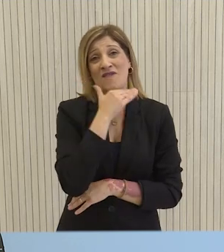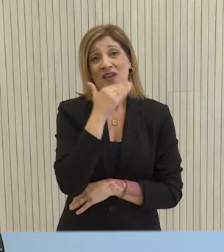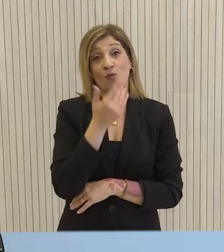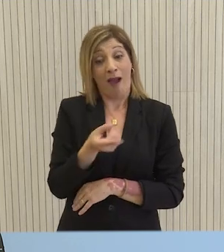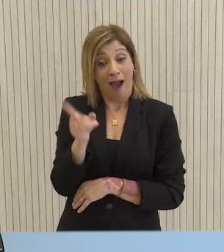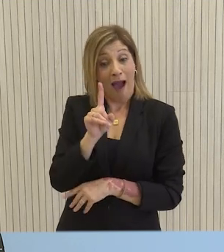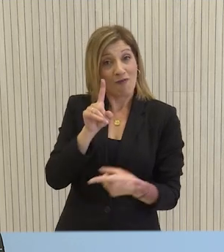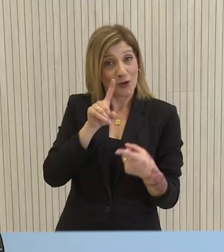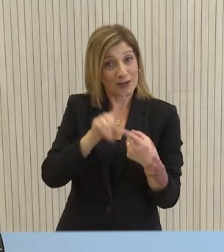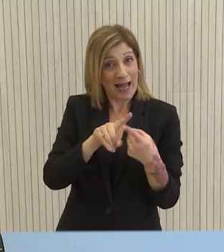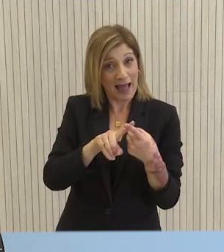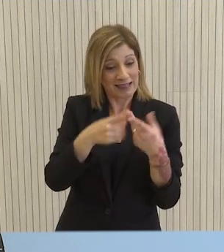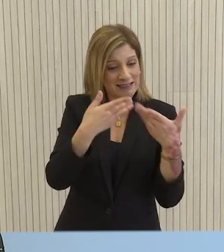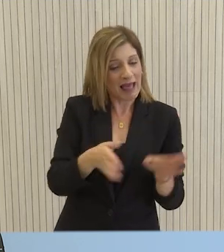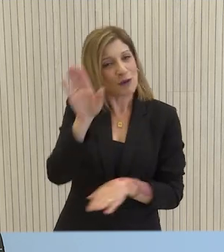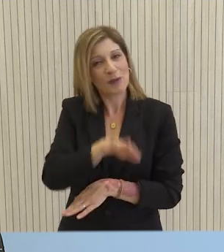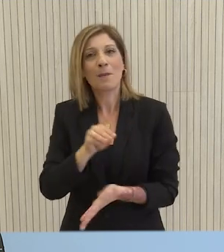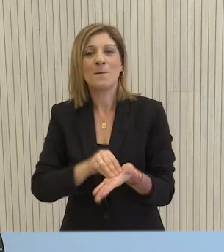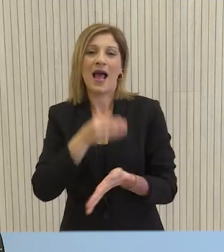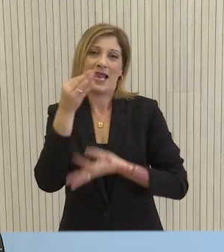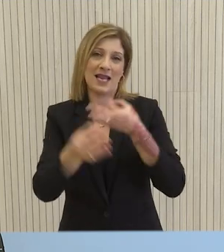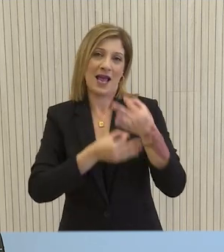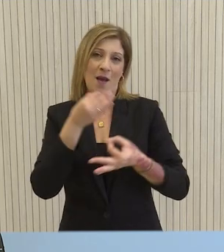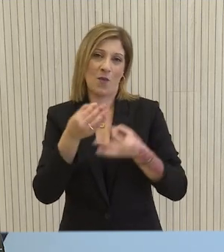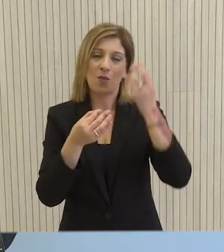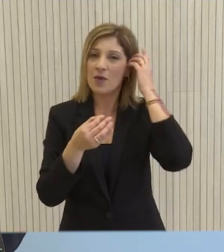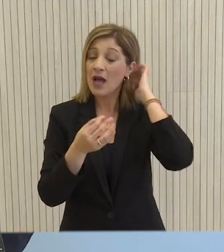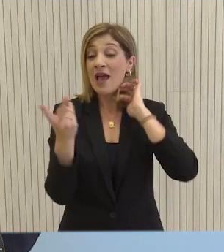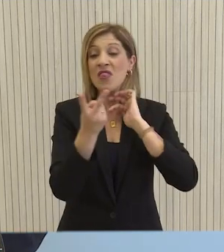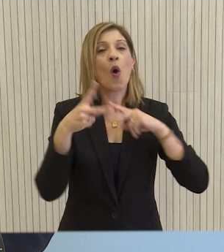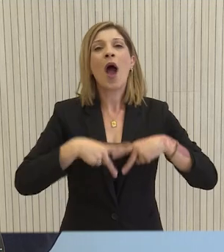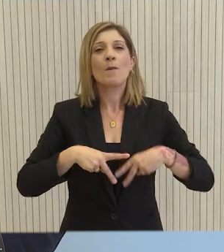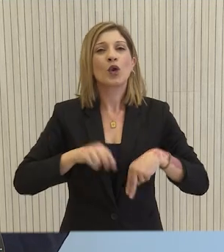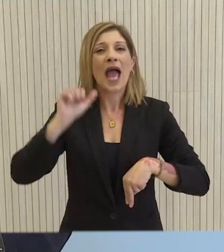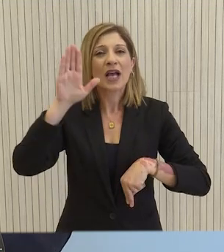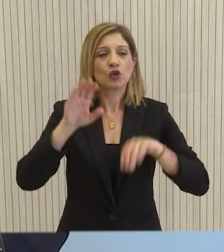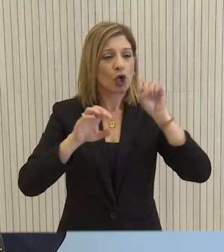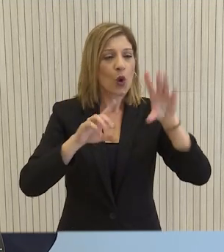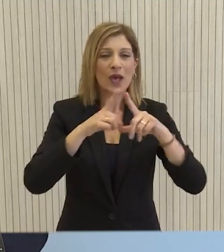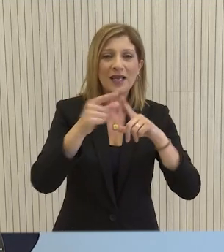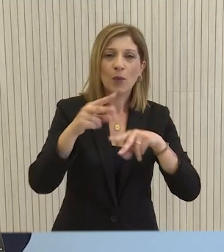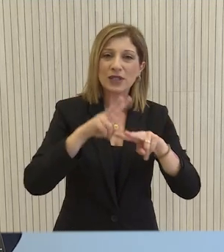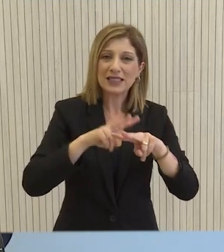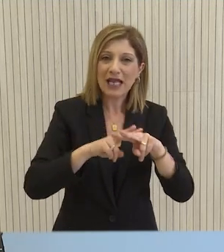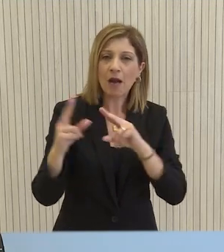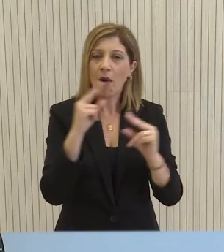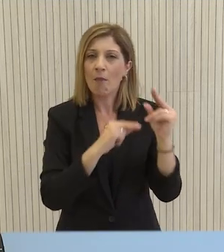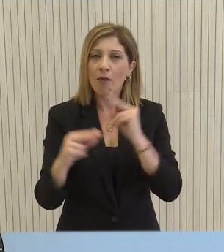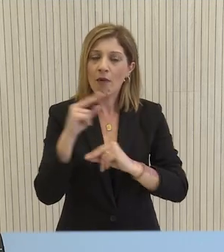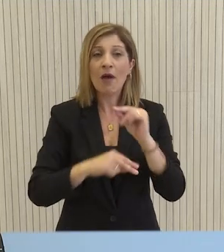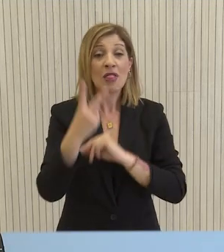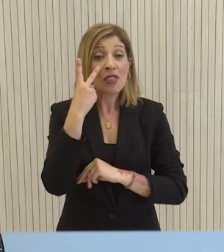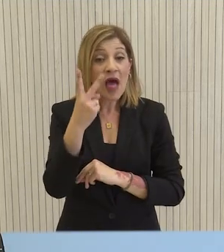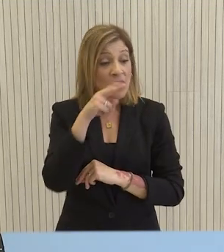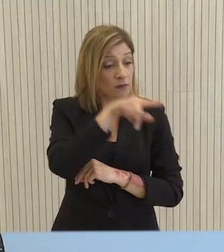αύριο πώς θα γίνει η συνάντηση. Ο ίδιος ο Υπουργός Εξωτερικών θα δει η διεισόμαση και τις υποδομές οι οποίες εντάσσονται στην υλοποίηση της πρωτοβουλίας. Θα δει τις